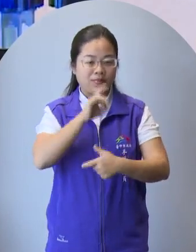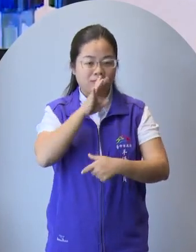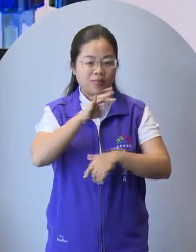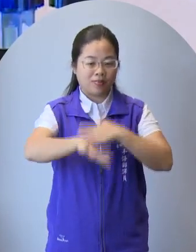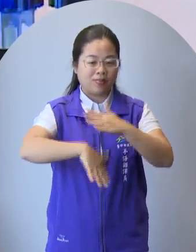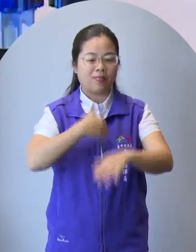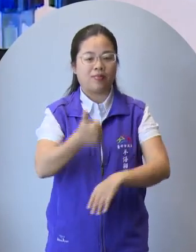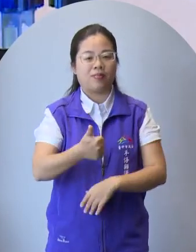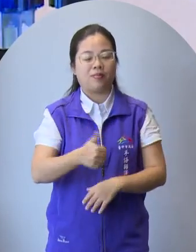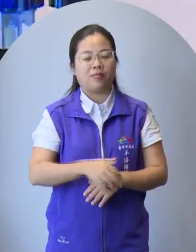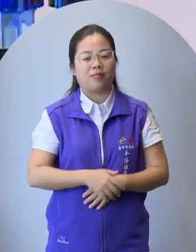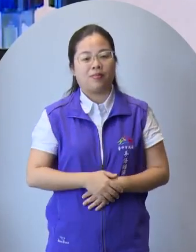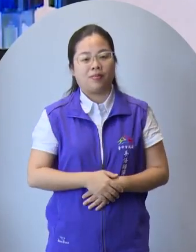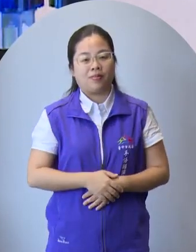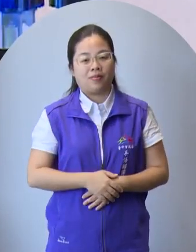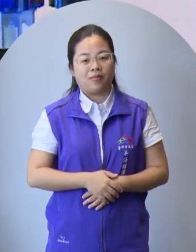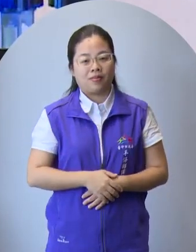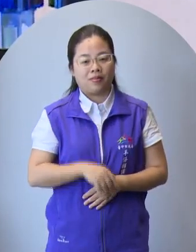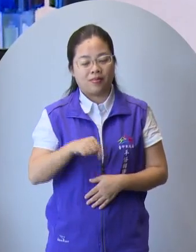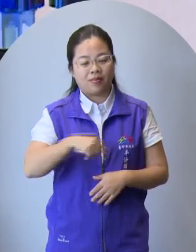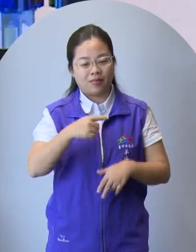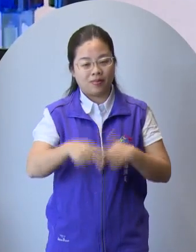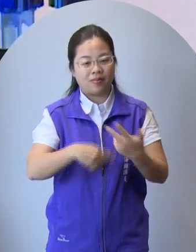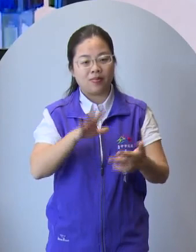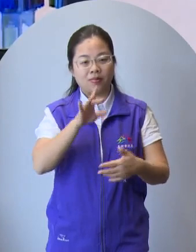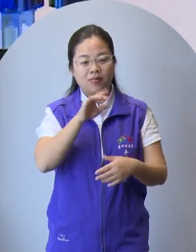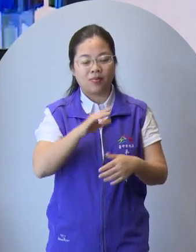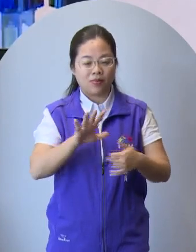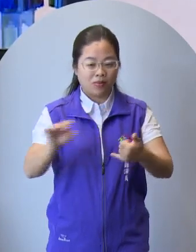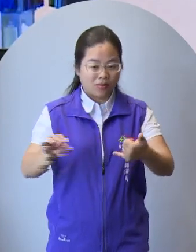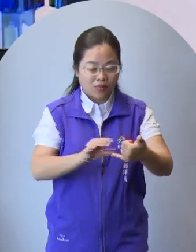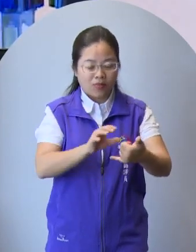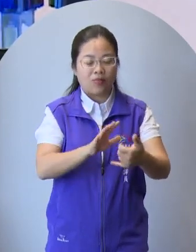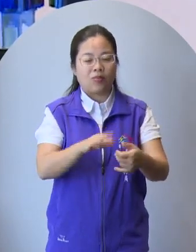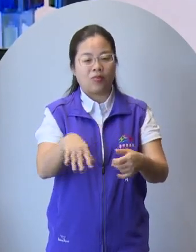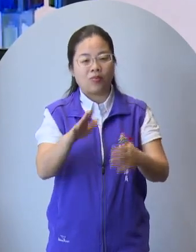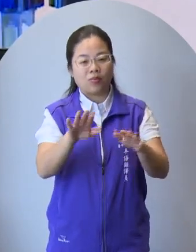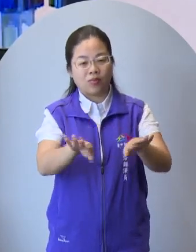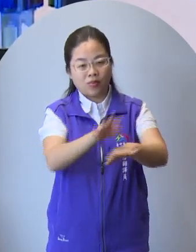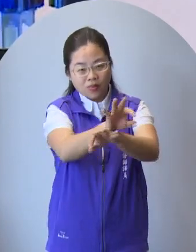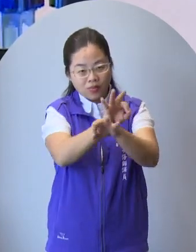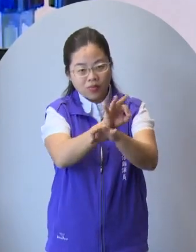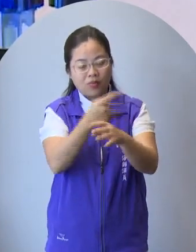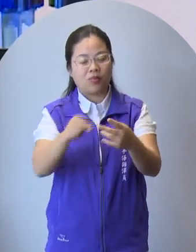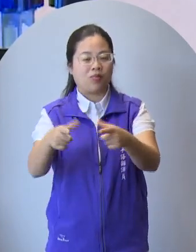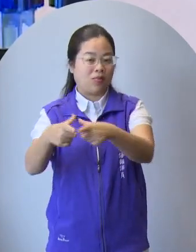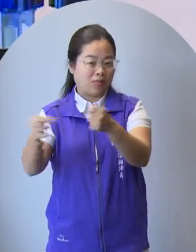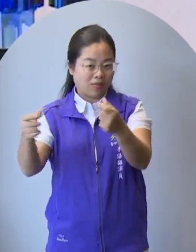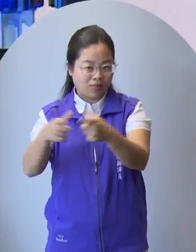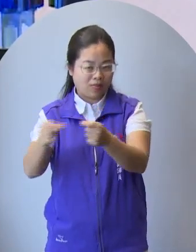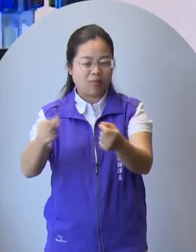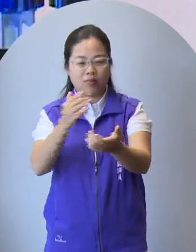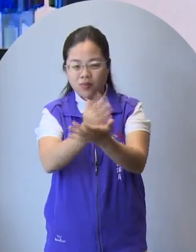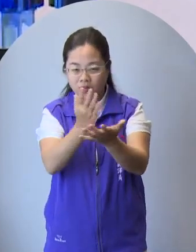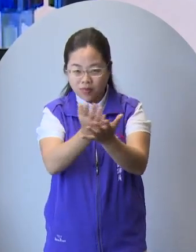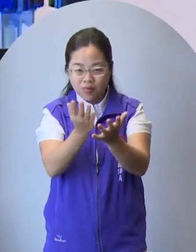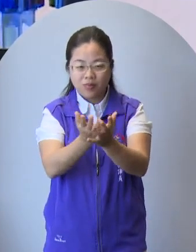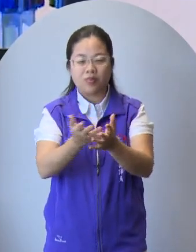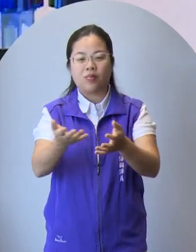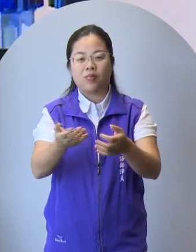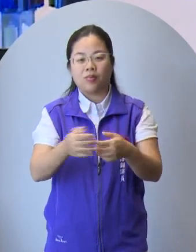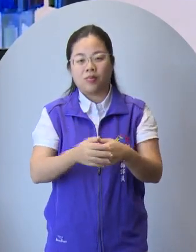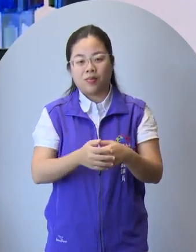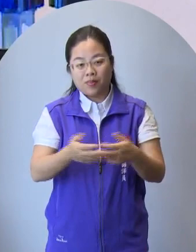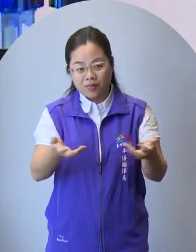园。那以上哈，那这个礼拜因为有台风，有开学，有这个日本排放核废水等等重大，还有这